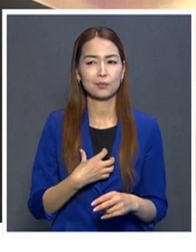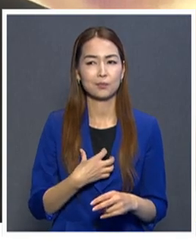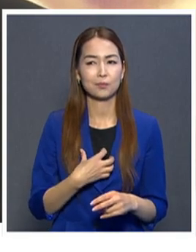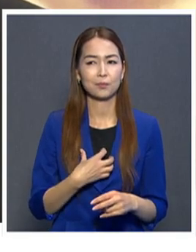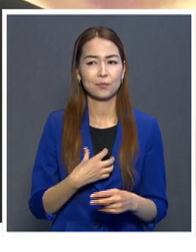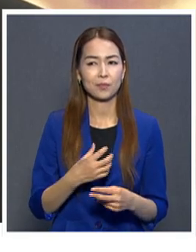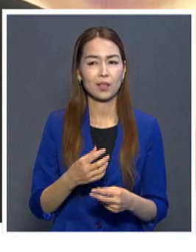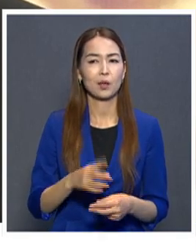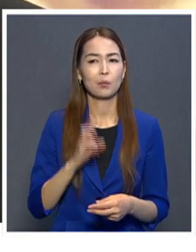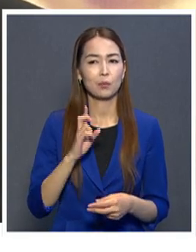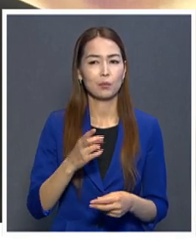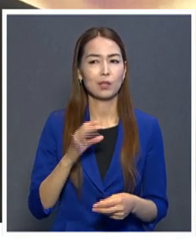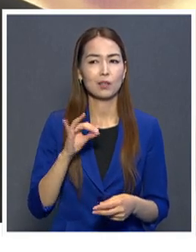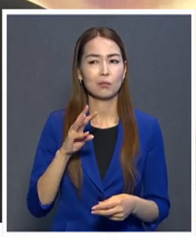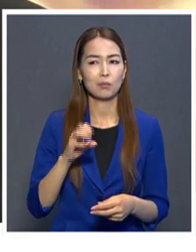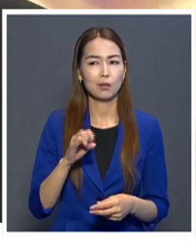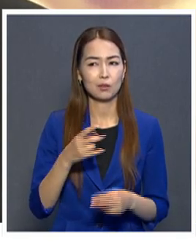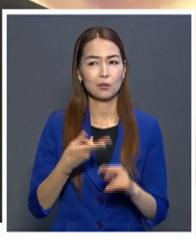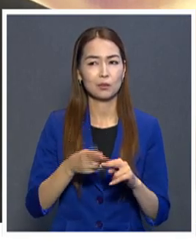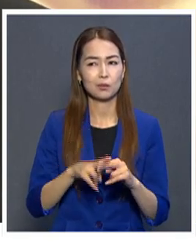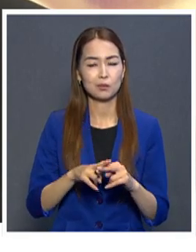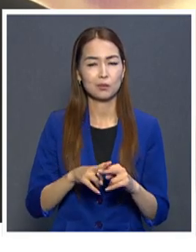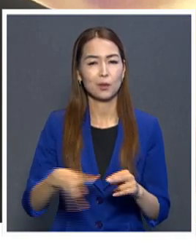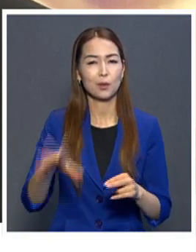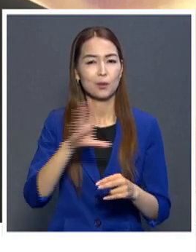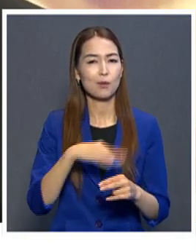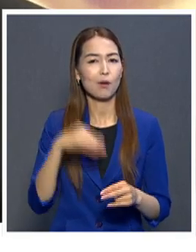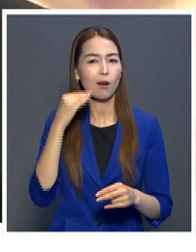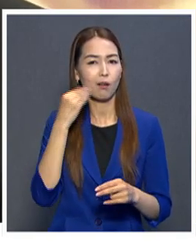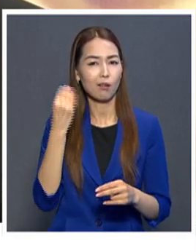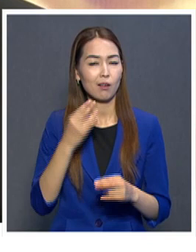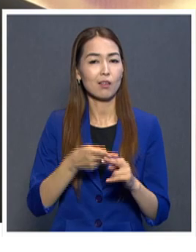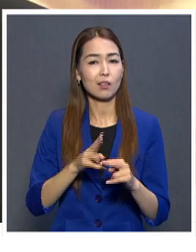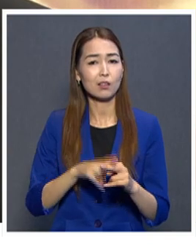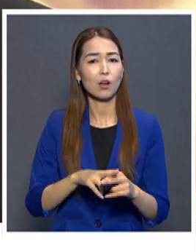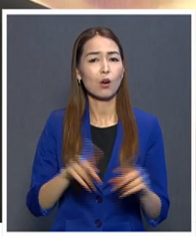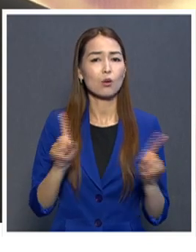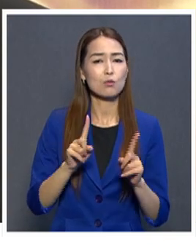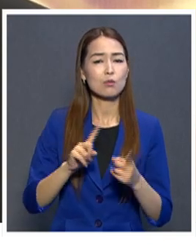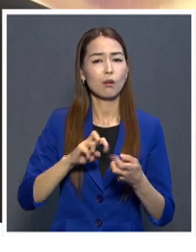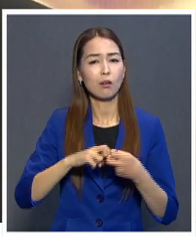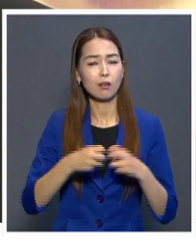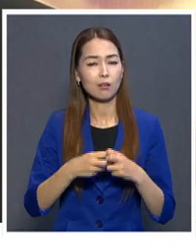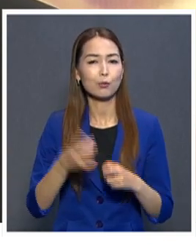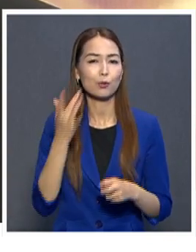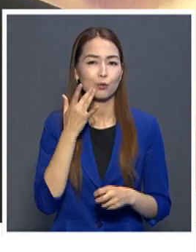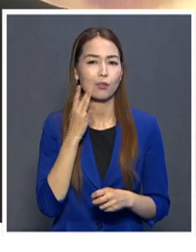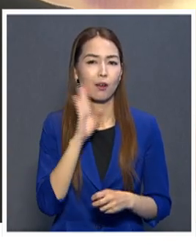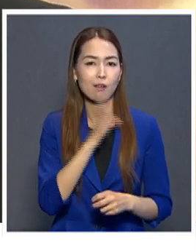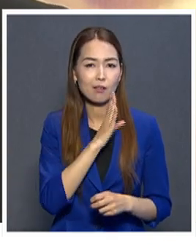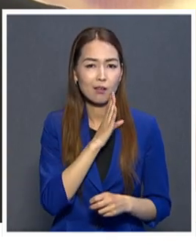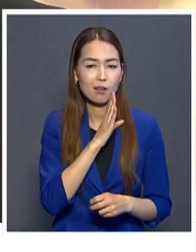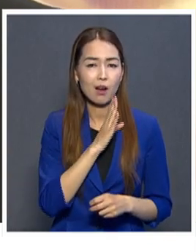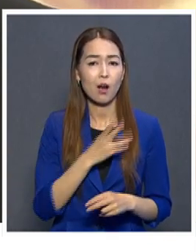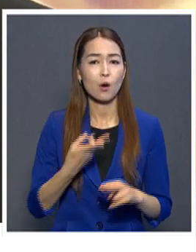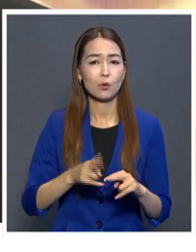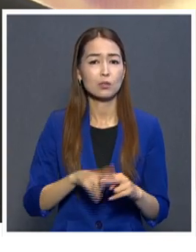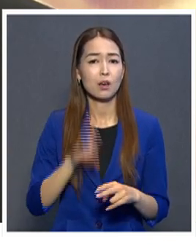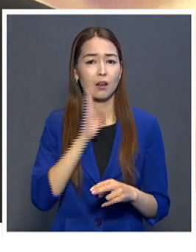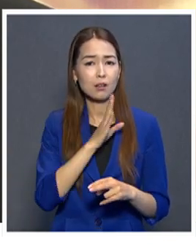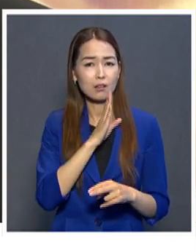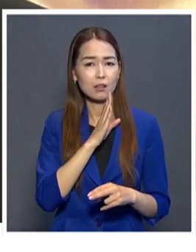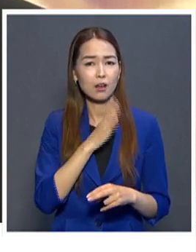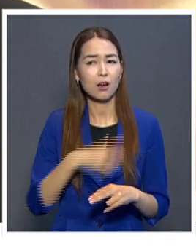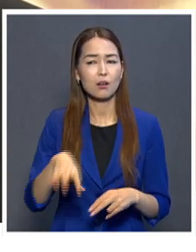сол Бибі Сана. Ал бүгіннің ел аузындағы аты Бибі Ана. Бибі Ананың ел